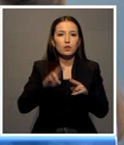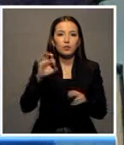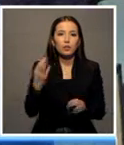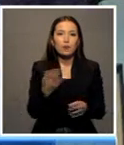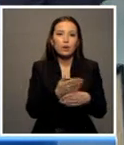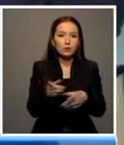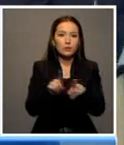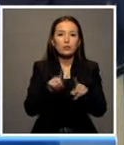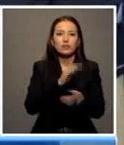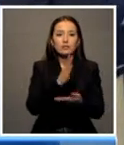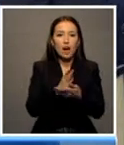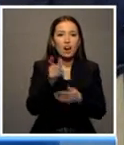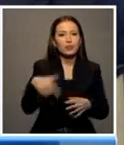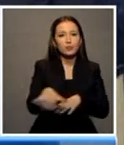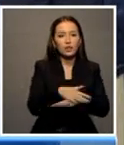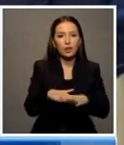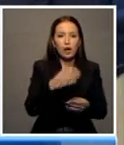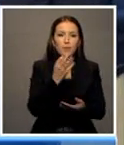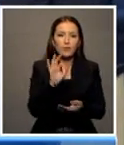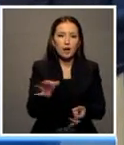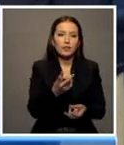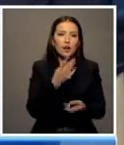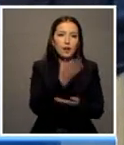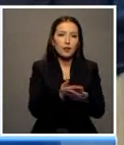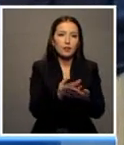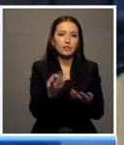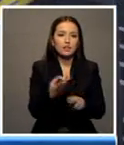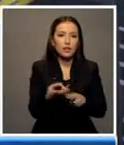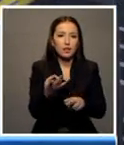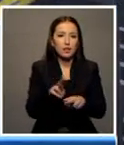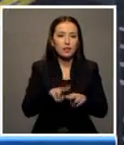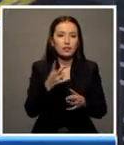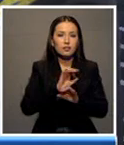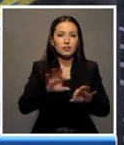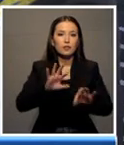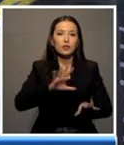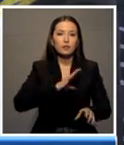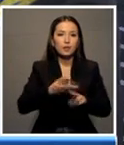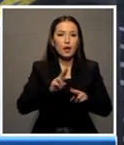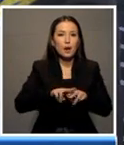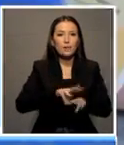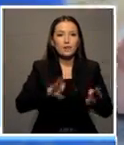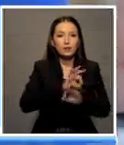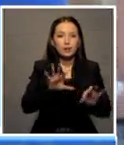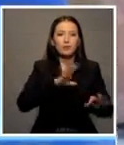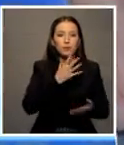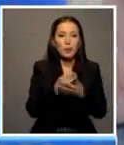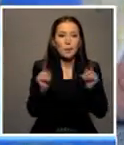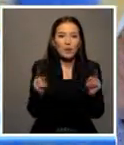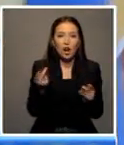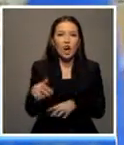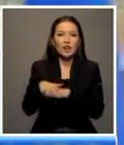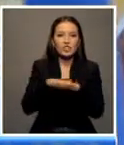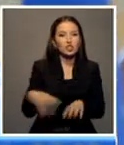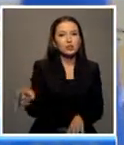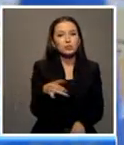халыққа жіті түсіндірілуі тиіс, деді Тамара Дүйсенова. Жиыннан кейін министр кәсіпкерлер палатасында болды. Онда микроқаржы ұйымын